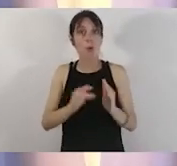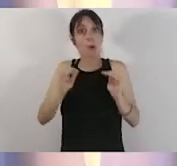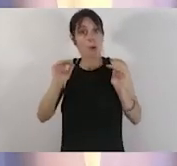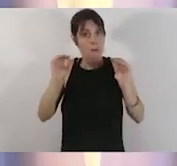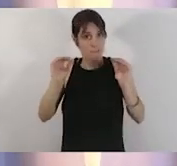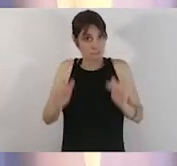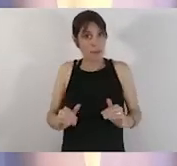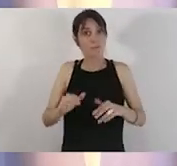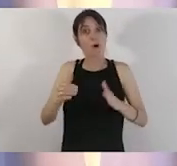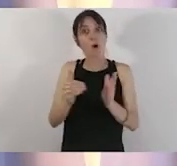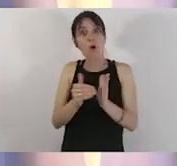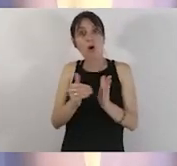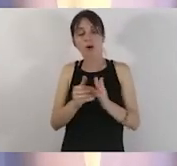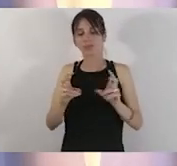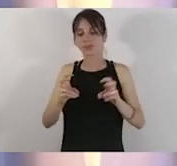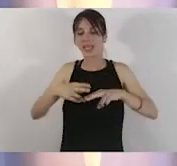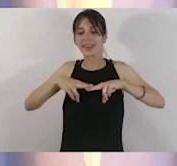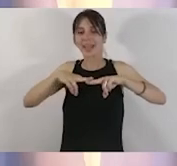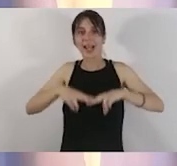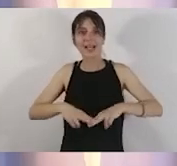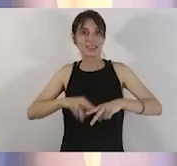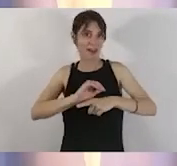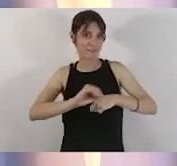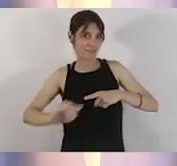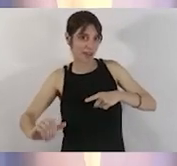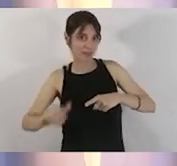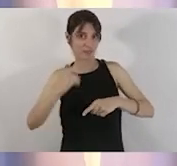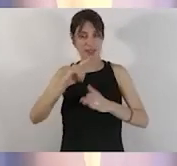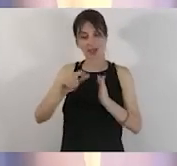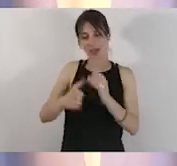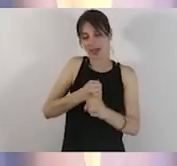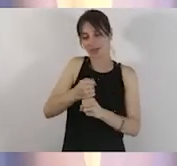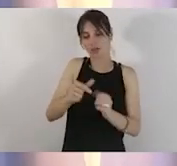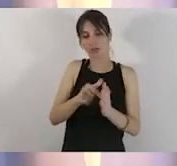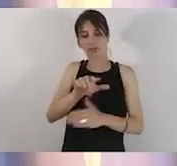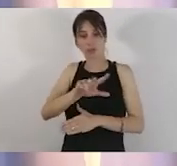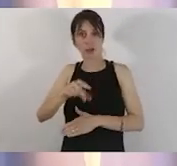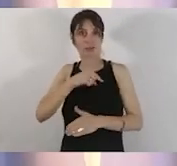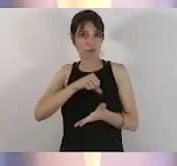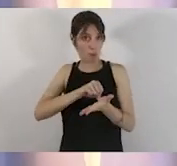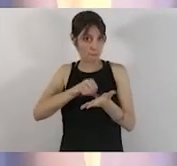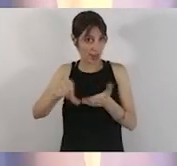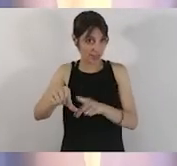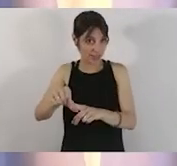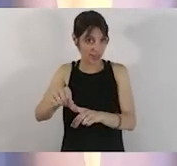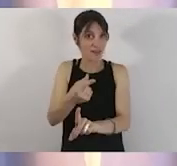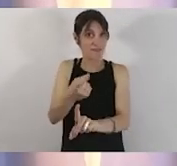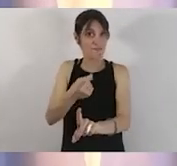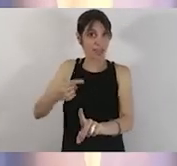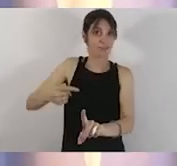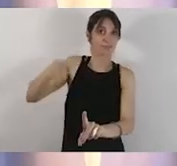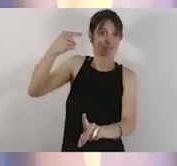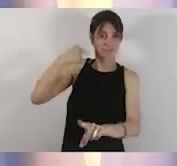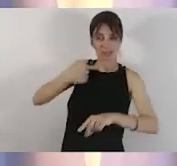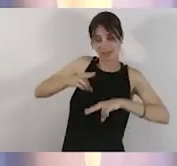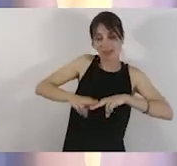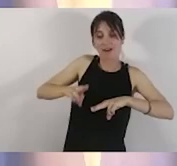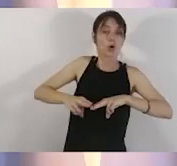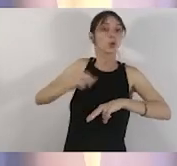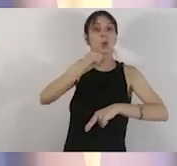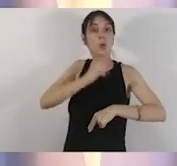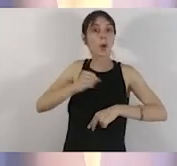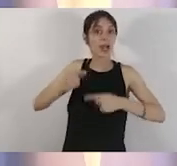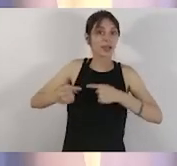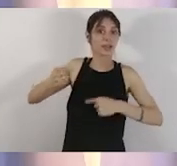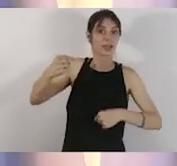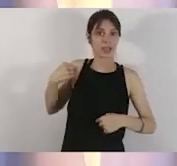devoir être payés sur 2023, qui remontent déjà à Noël d'avant. Je vous dis tout. Et donc,